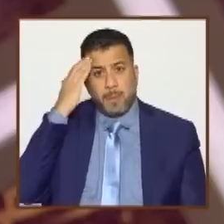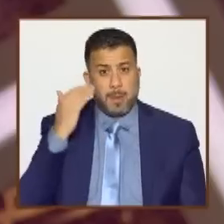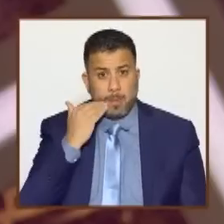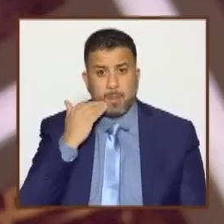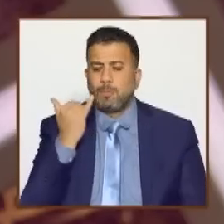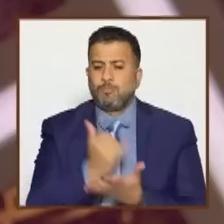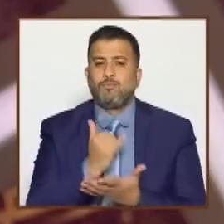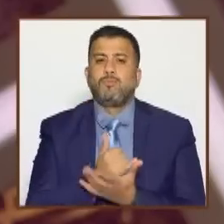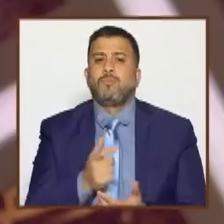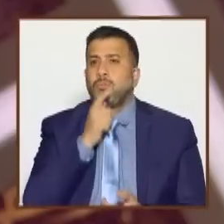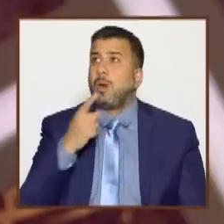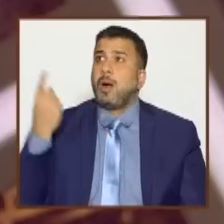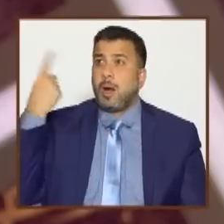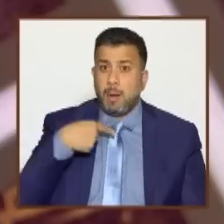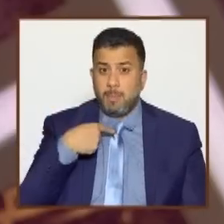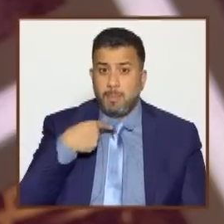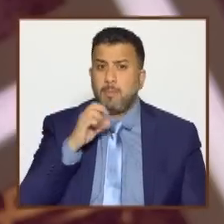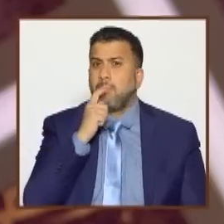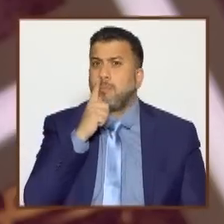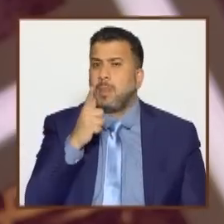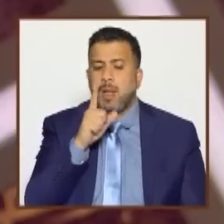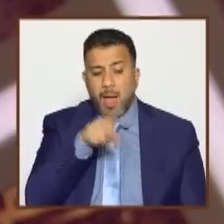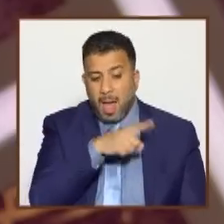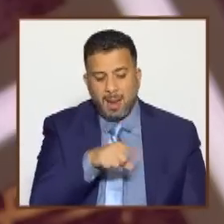أولياء بعض يأمرون بالمعروف وينهون عن